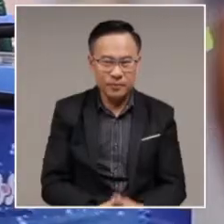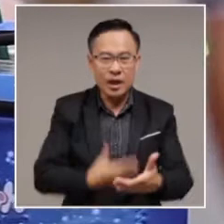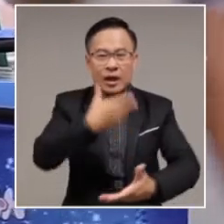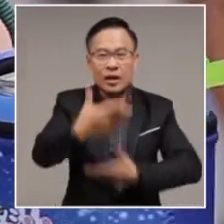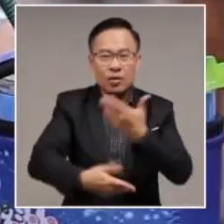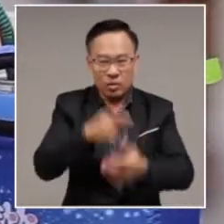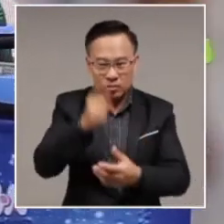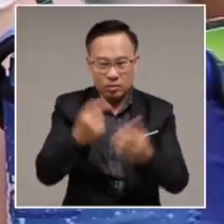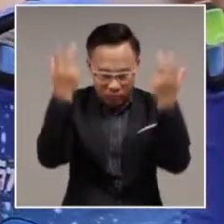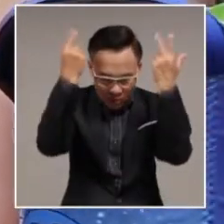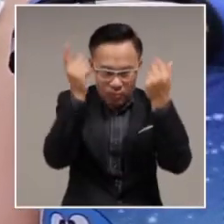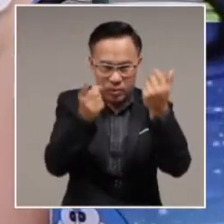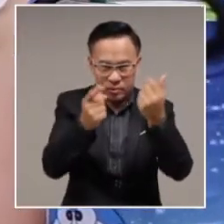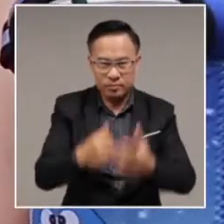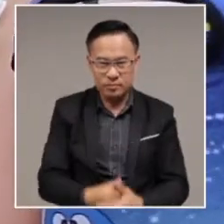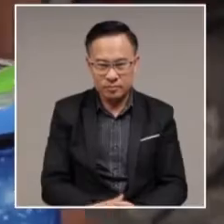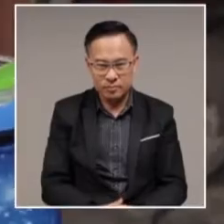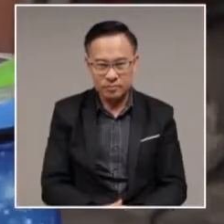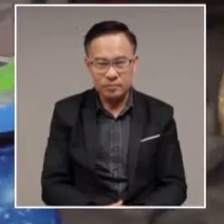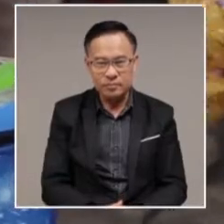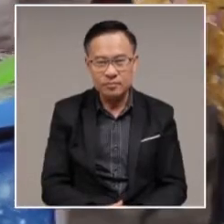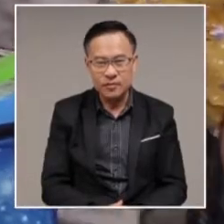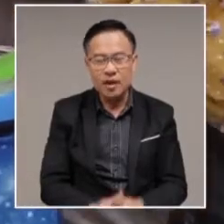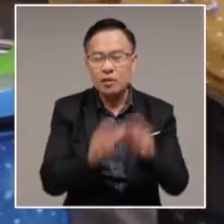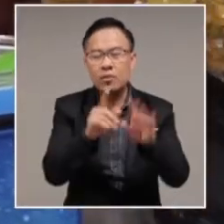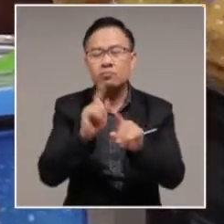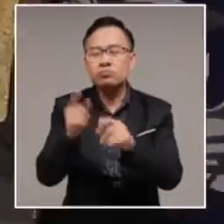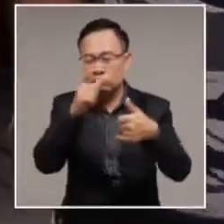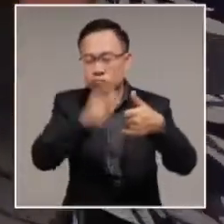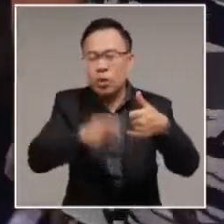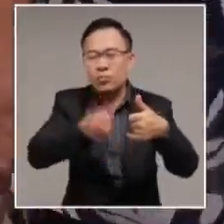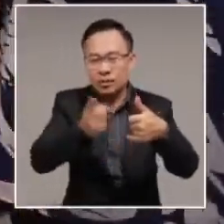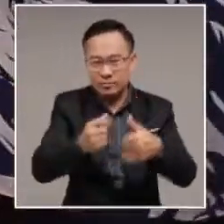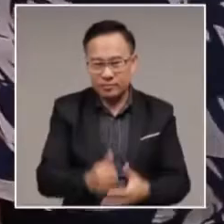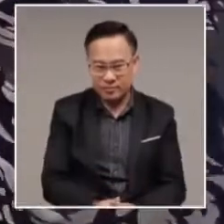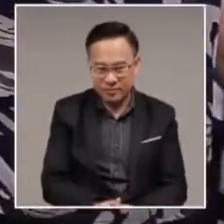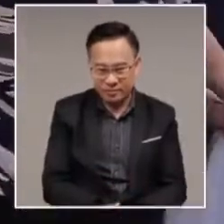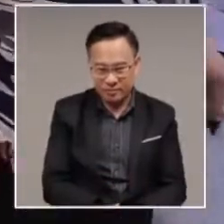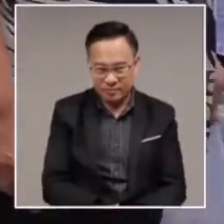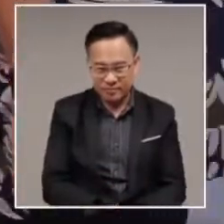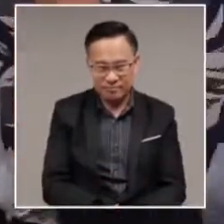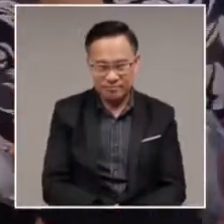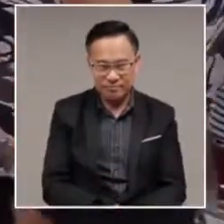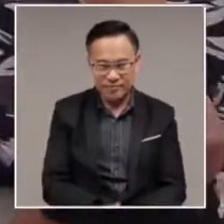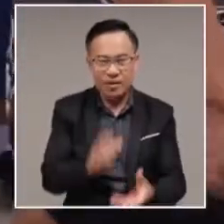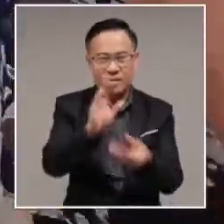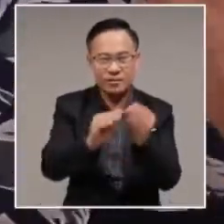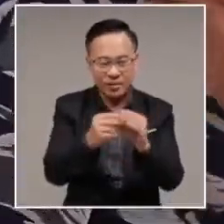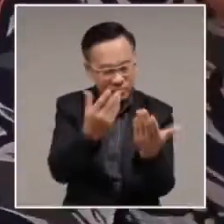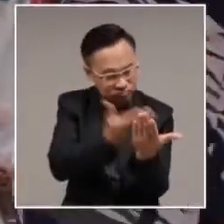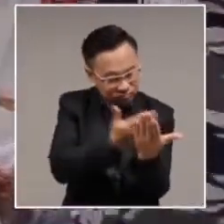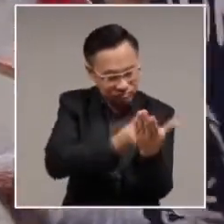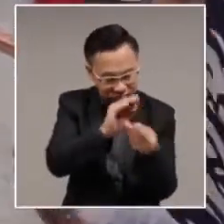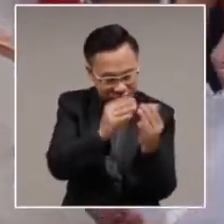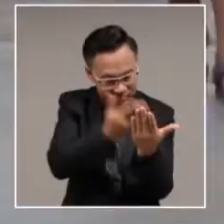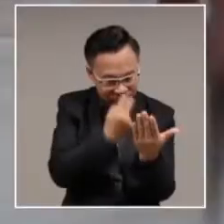ของก็จะแต่งตัวประมาณนี้ค่ะ สวยเลยนะคะคุณผู้ชมเลขเด็ดค่ะมาดูเลข